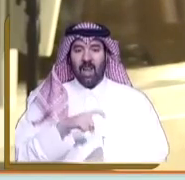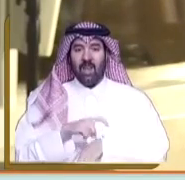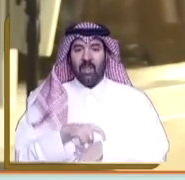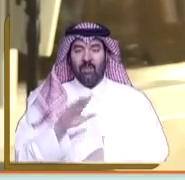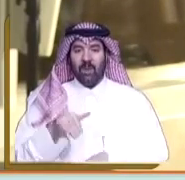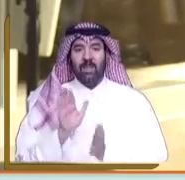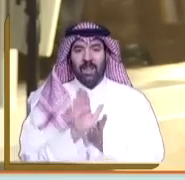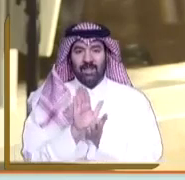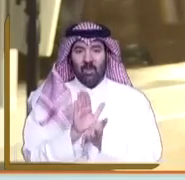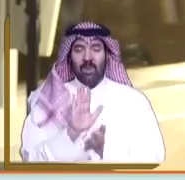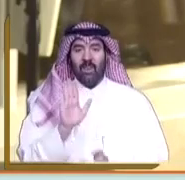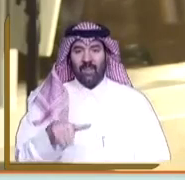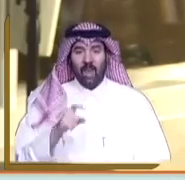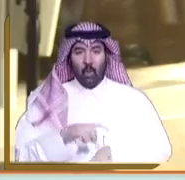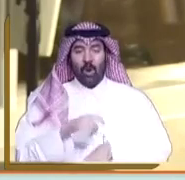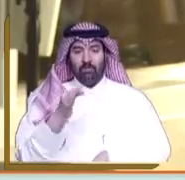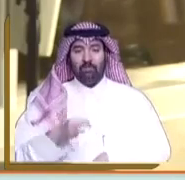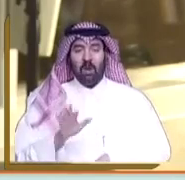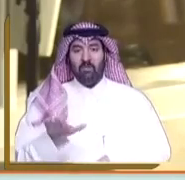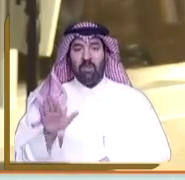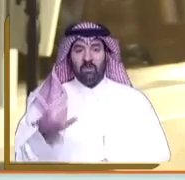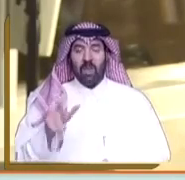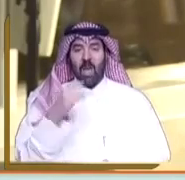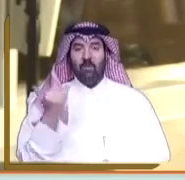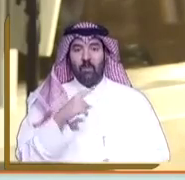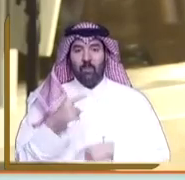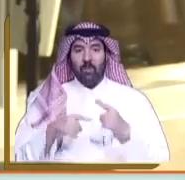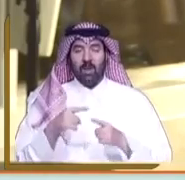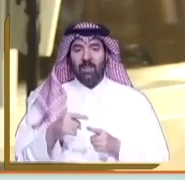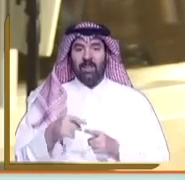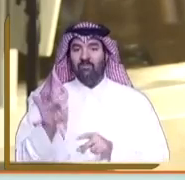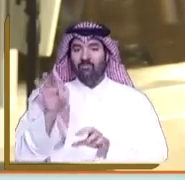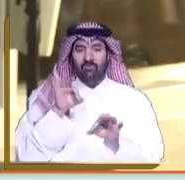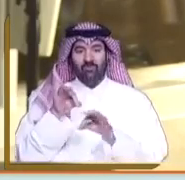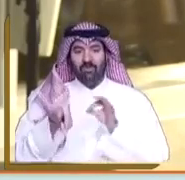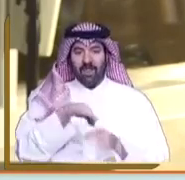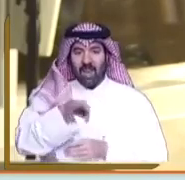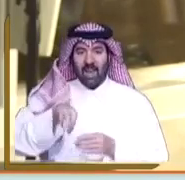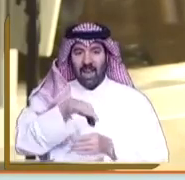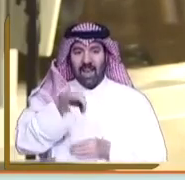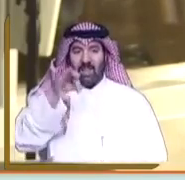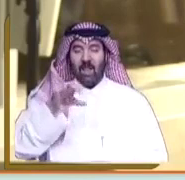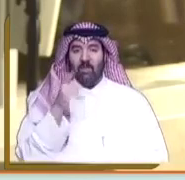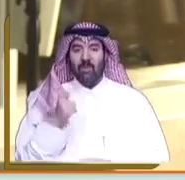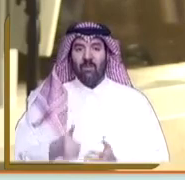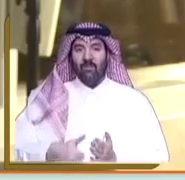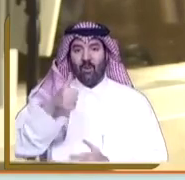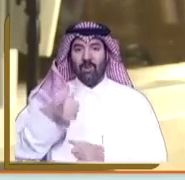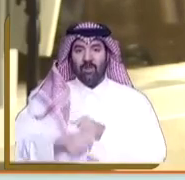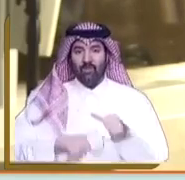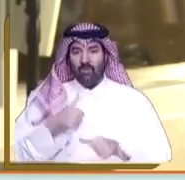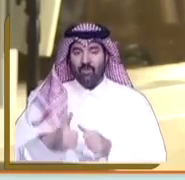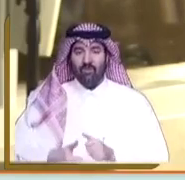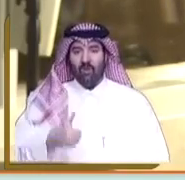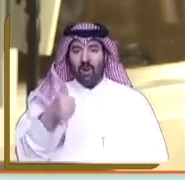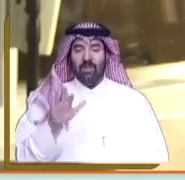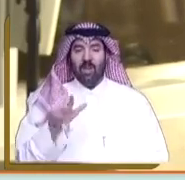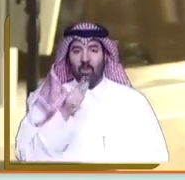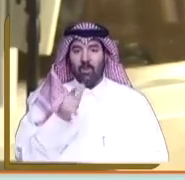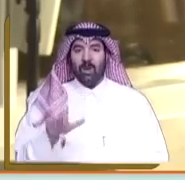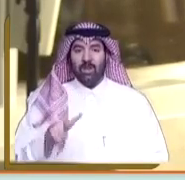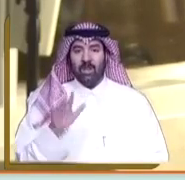يتم توزيعها على الفائزين. هناك عدد من المرشحين وأيضا فائزين حققوا هذه الجوائز. عبد الله، كان